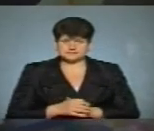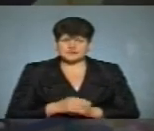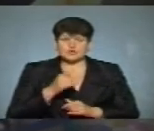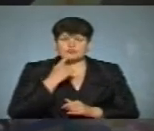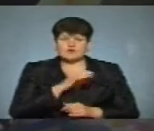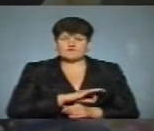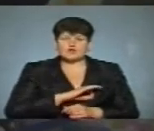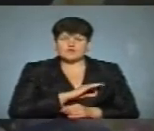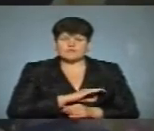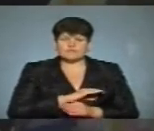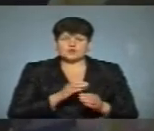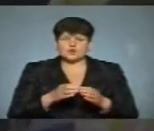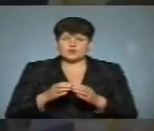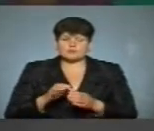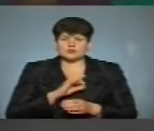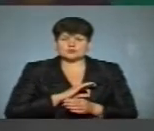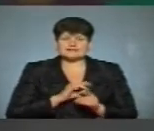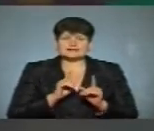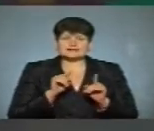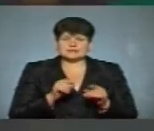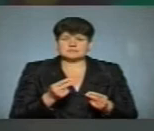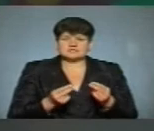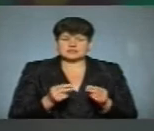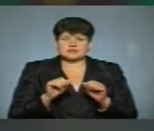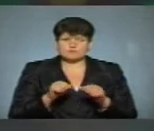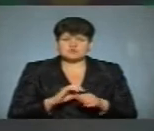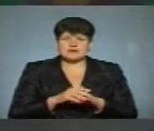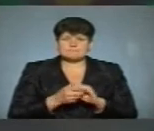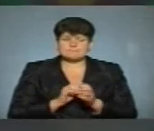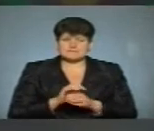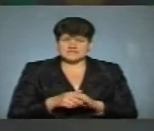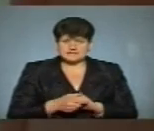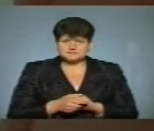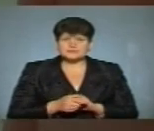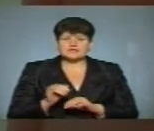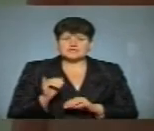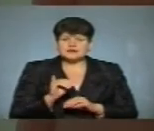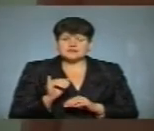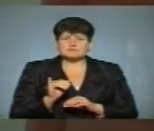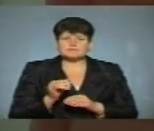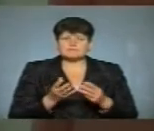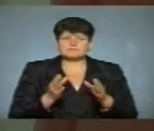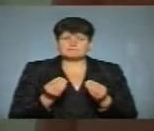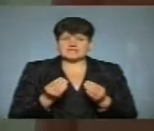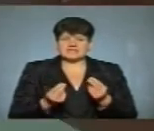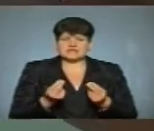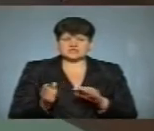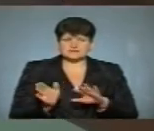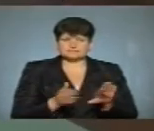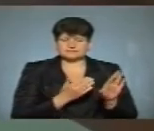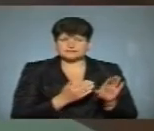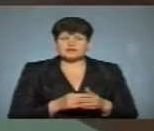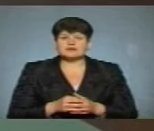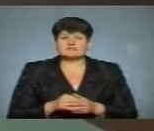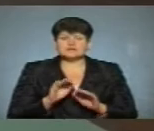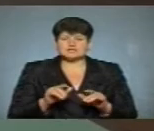Ольги Кучми, в групах користуються тільки тими іграшками, які можна мити і дезінфікувати. М'які іграшки прибрали. У дитячому садку